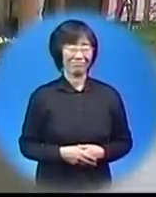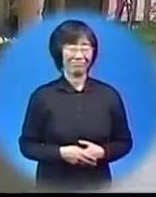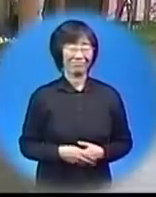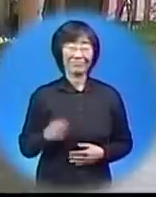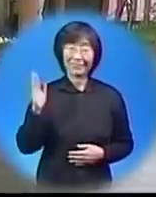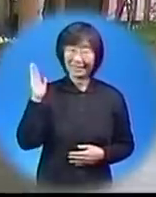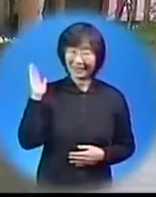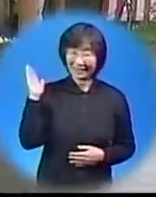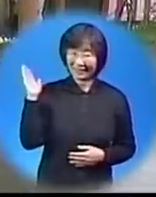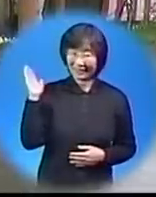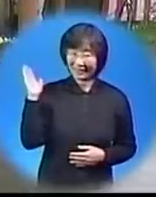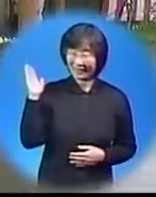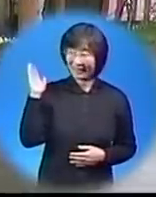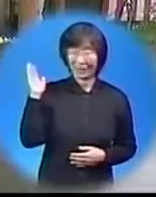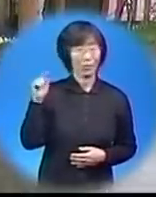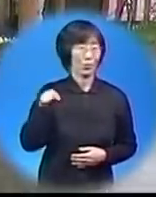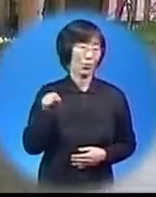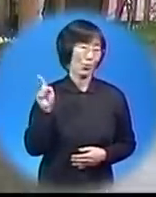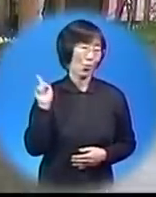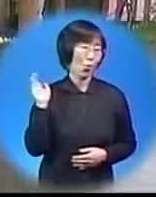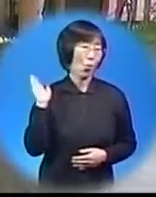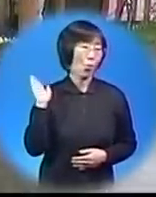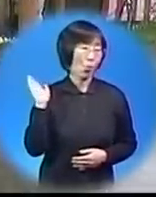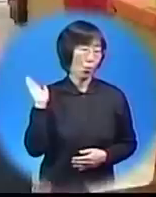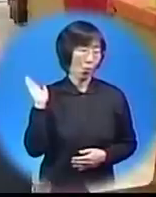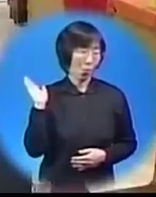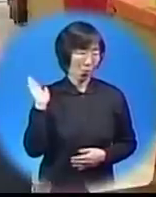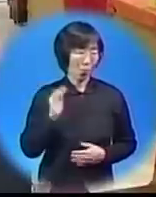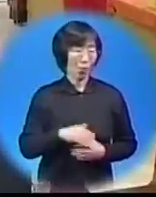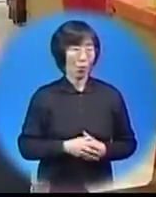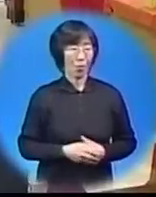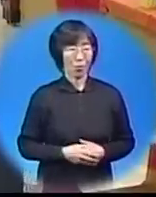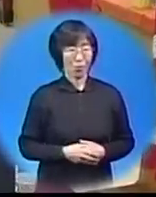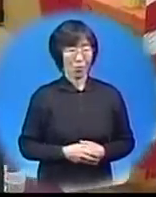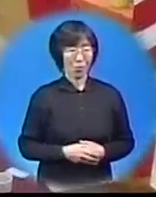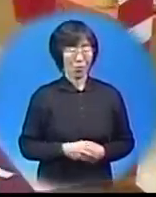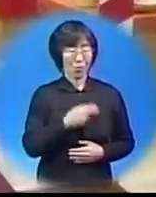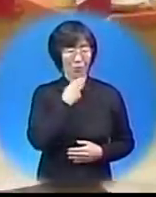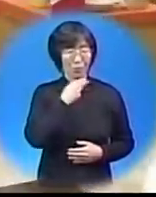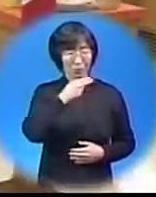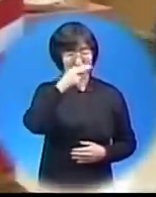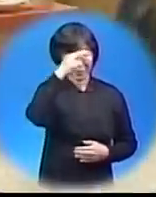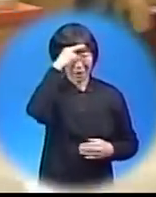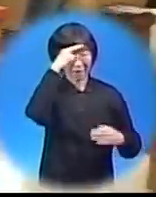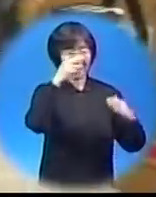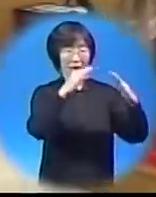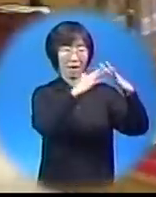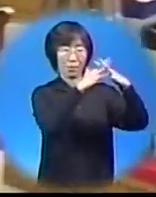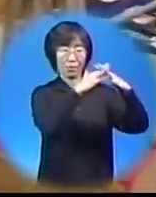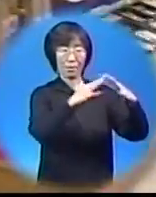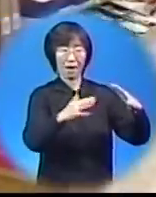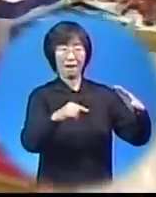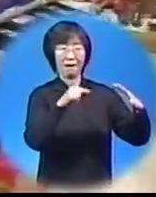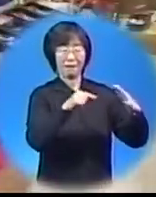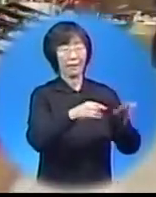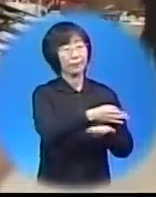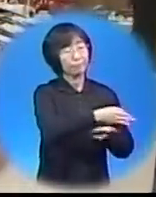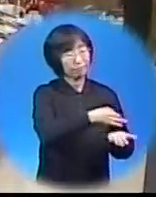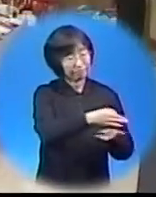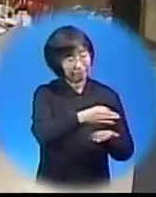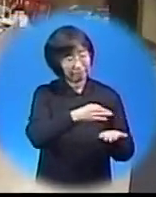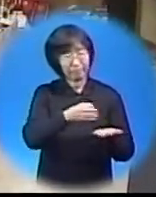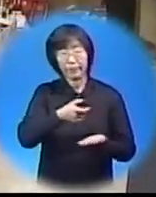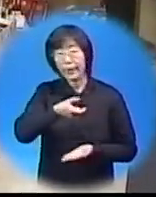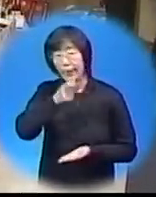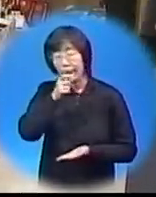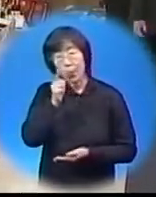というわけで続いてやってきたのは上町の地酒霞鶴の酒蔵。販売所や試飲コーナーも設け